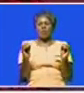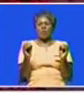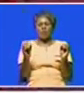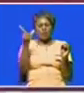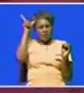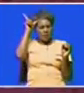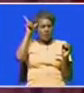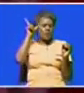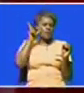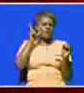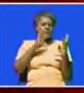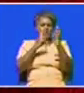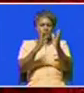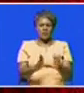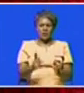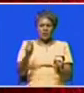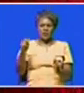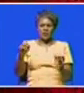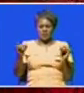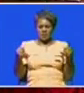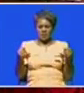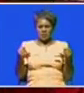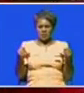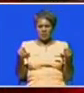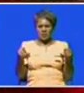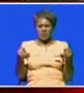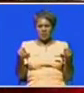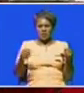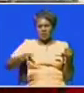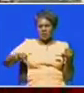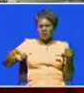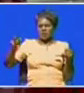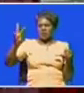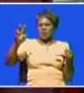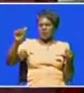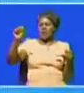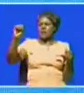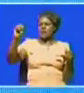Elvis Kosgei, KTN News, katika eneo la Kokwas, kaunti ya Uasin Gishu.